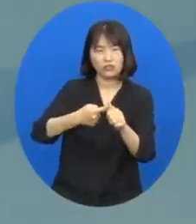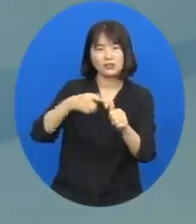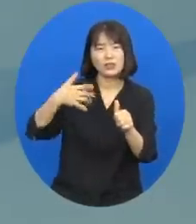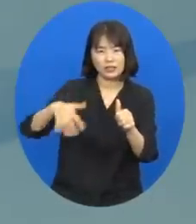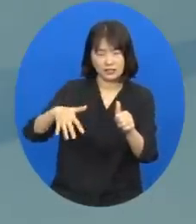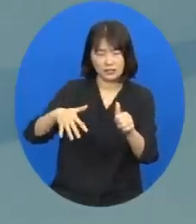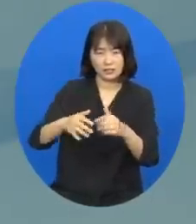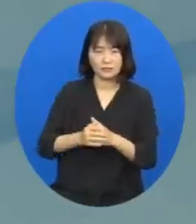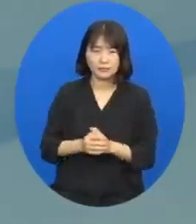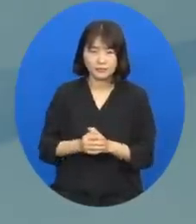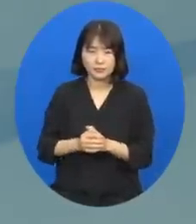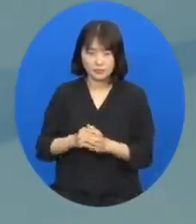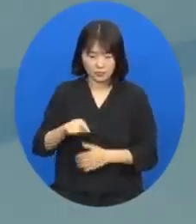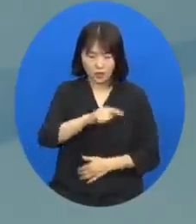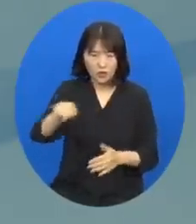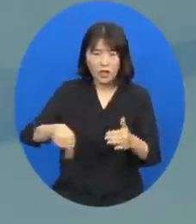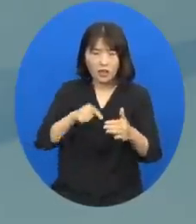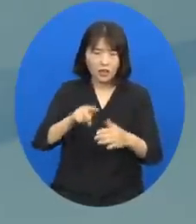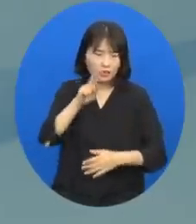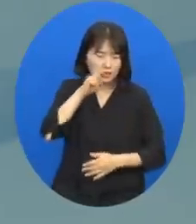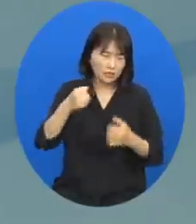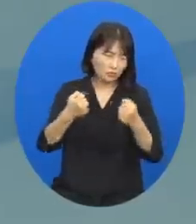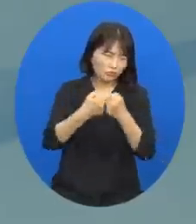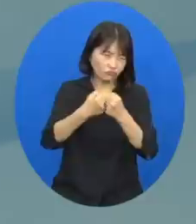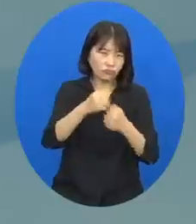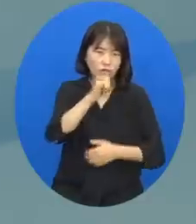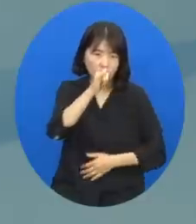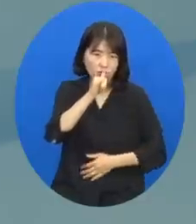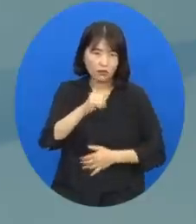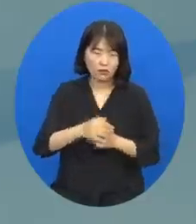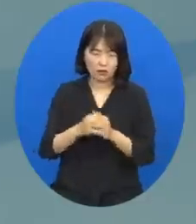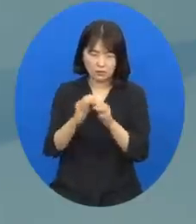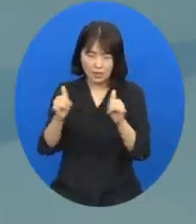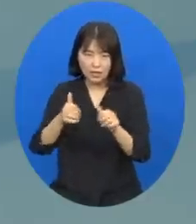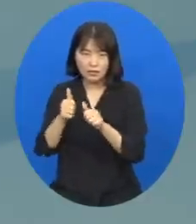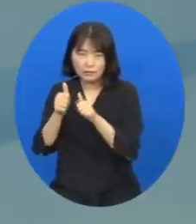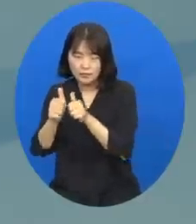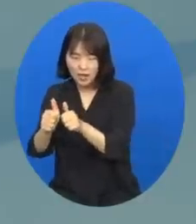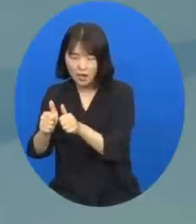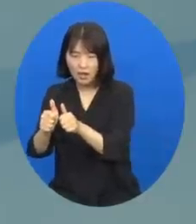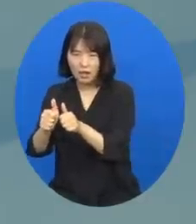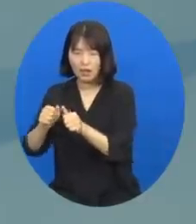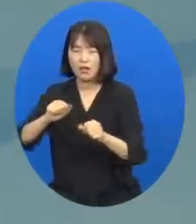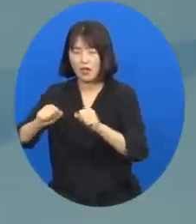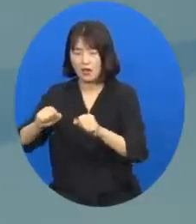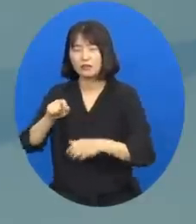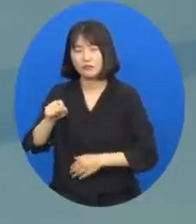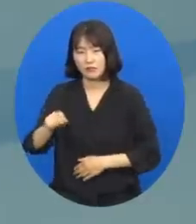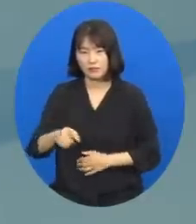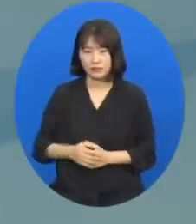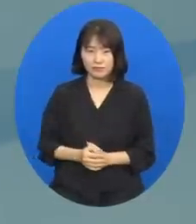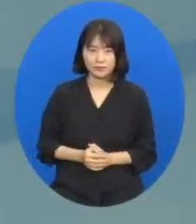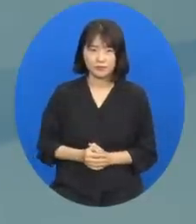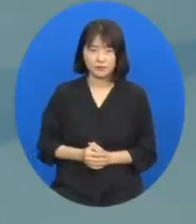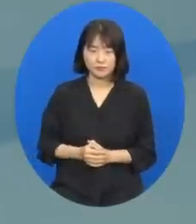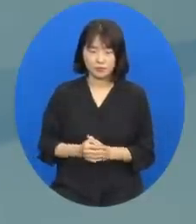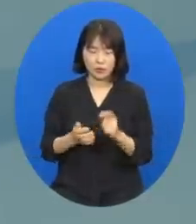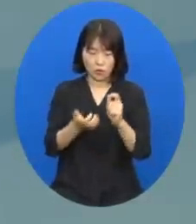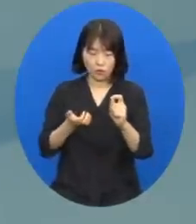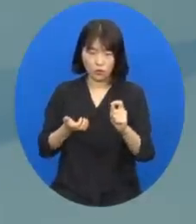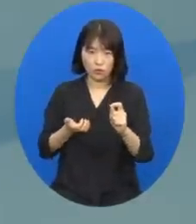분쟁이 있으니 어찌 육신에 속하여 사람을 따라 행함이 않으려 고린도 전 소에서 사도